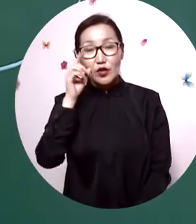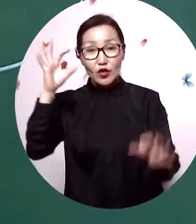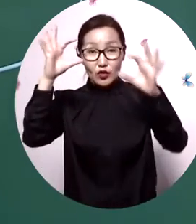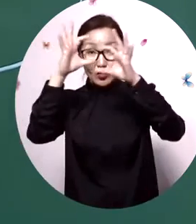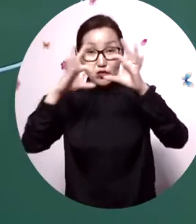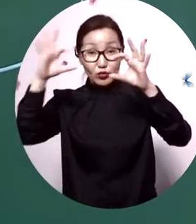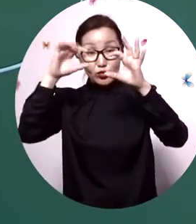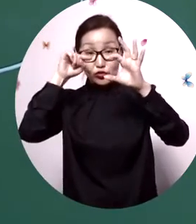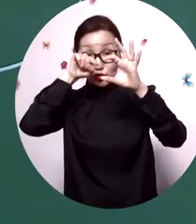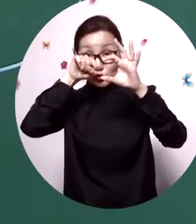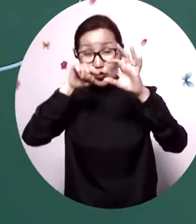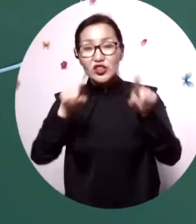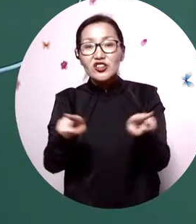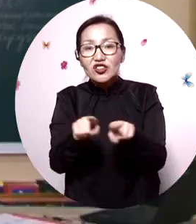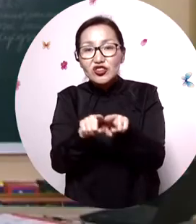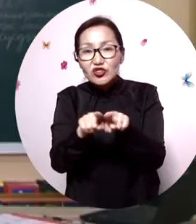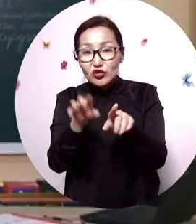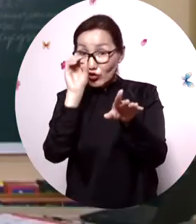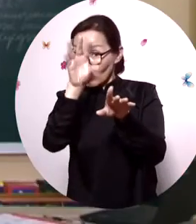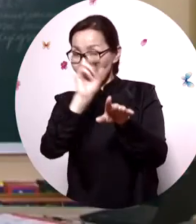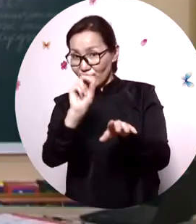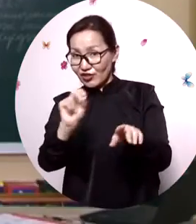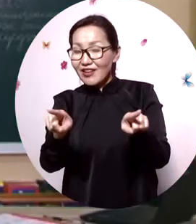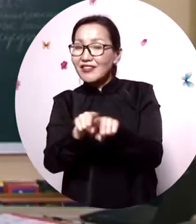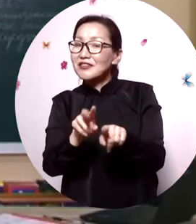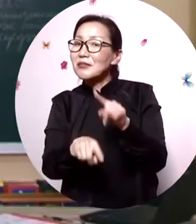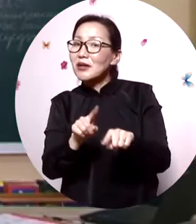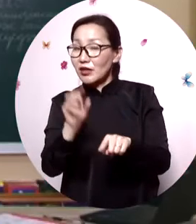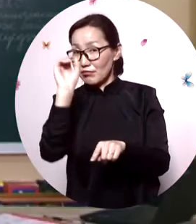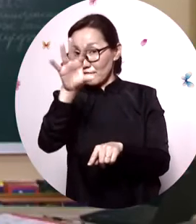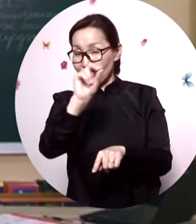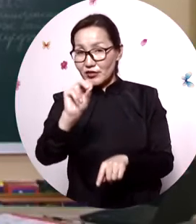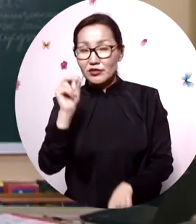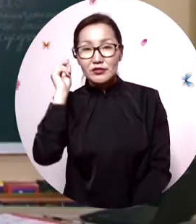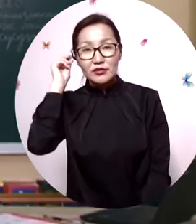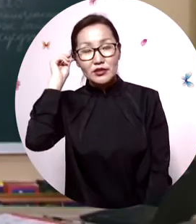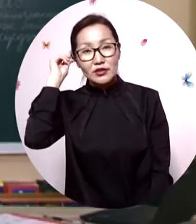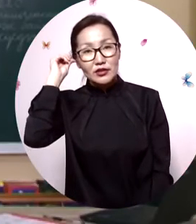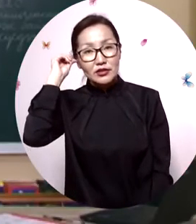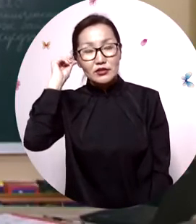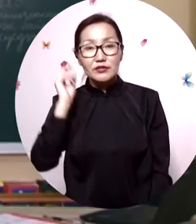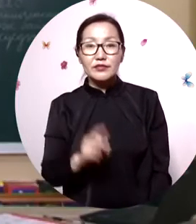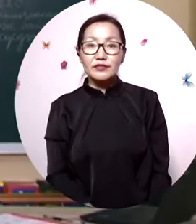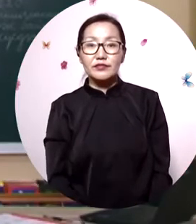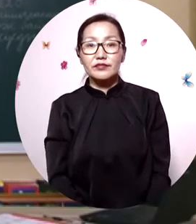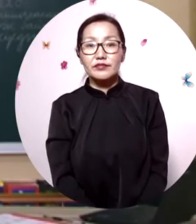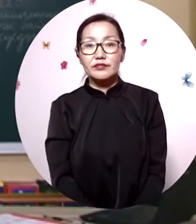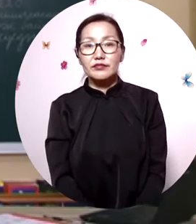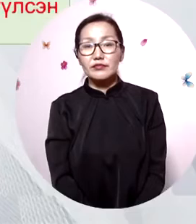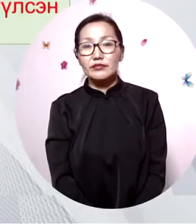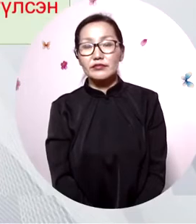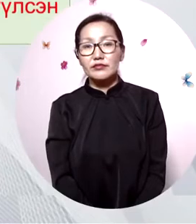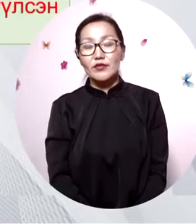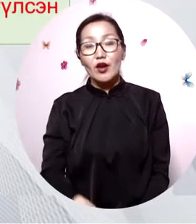дугуй хатталцал дээр ижил төстөө шинжийг нь бичдэг. За ингээд энийг бичихдээ их талаасаа бичнэ. Ихийн